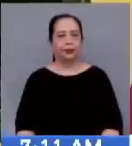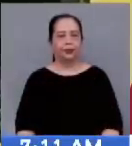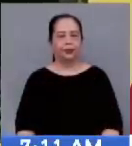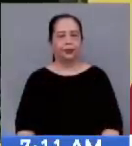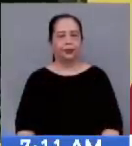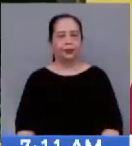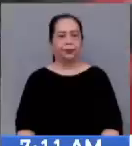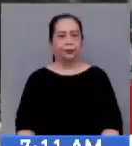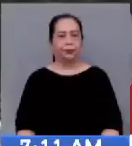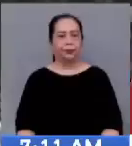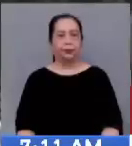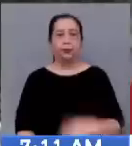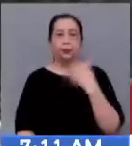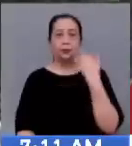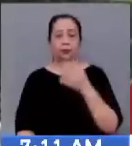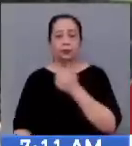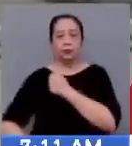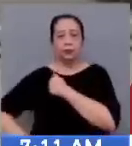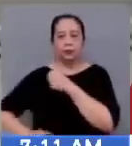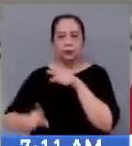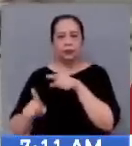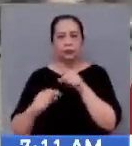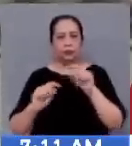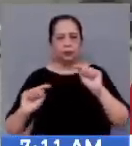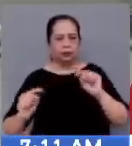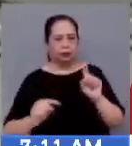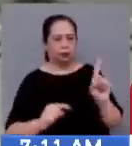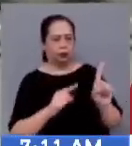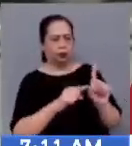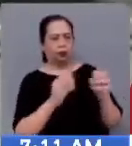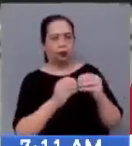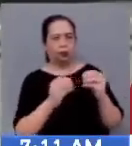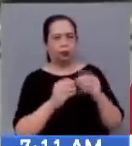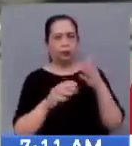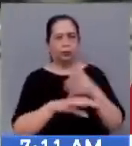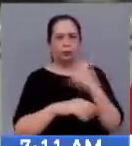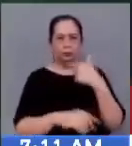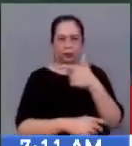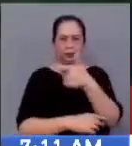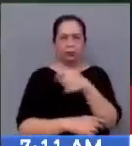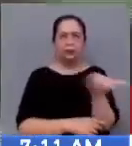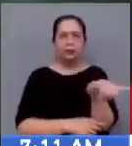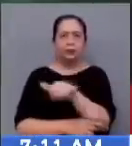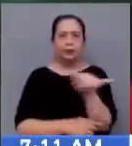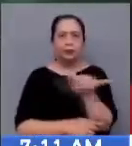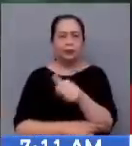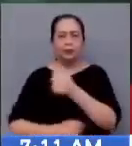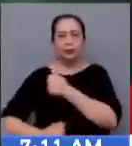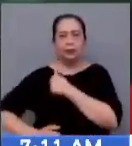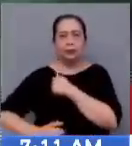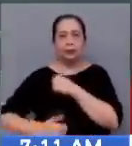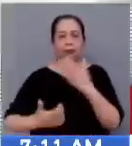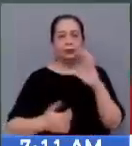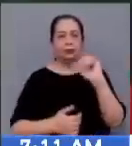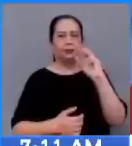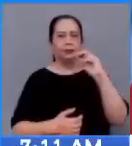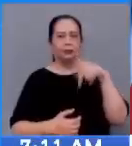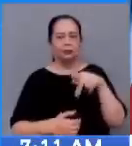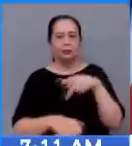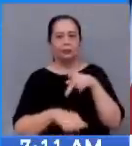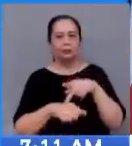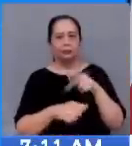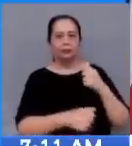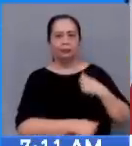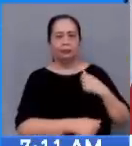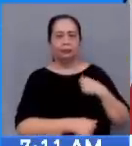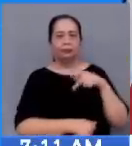Patay ang isang sundalo habang sugatan ng isa pa matapos umanong barilin ng kapwa nila sundalo sa kampo ng Philippine Army sa Pili, Camarines Sur.